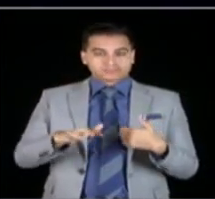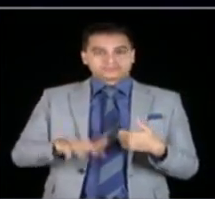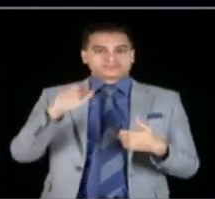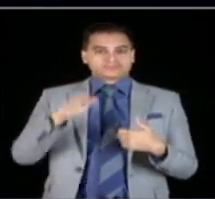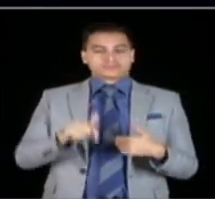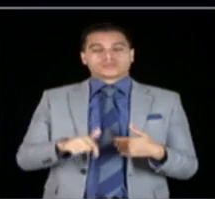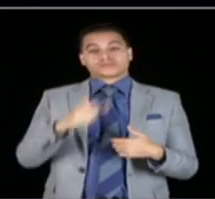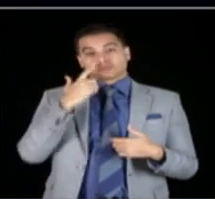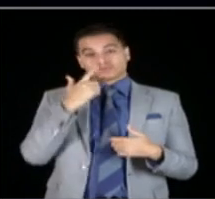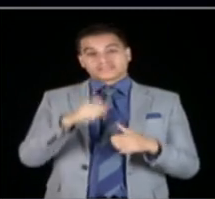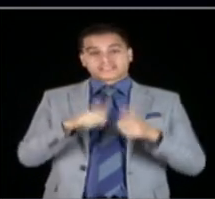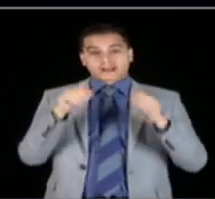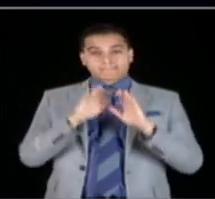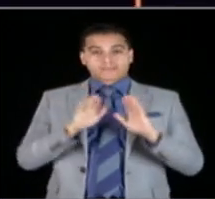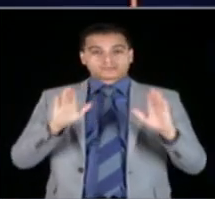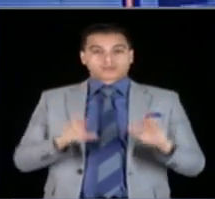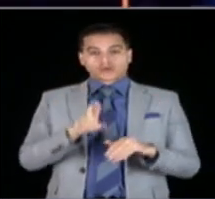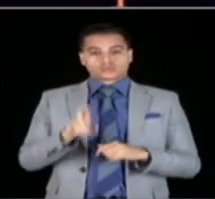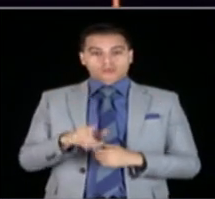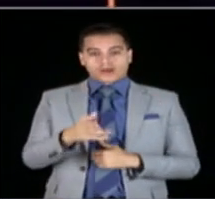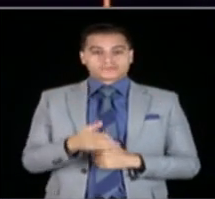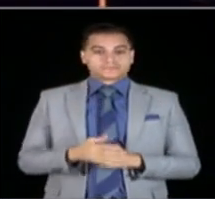سينما ومسرح، والسؤال هو: